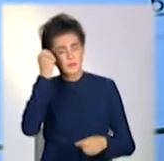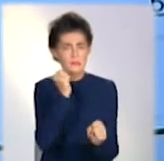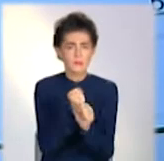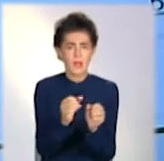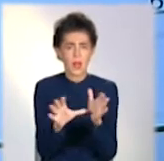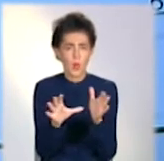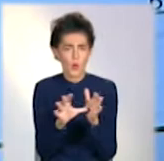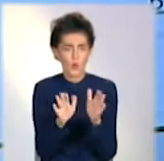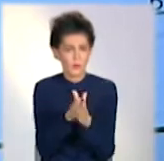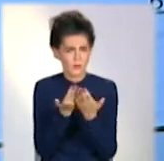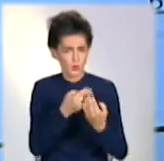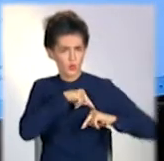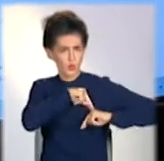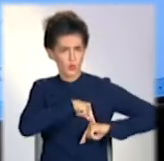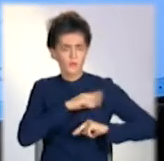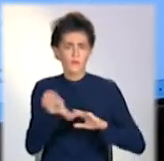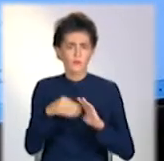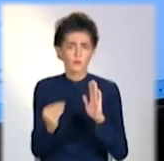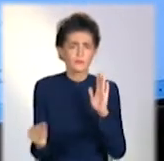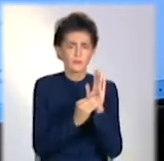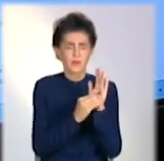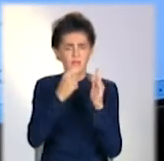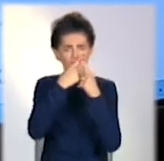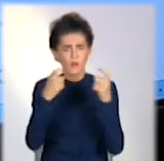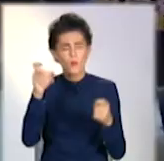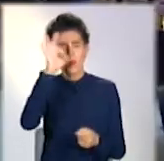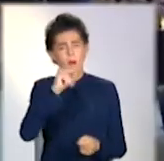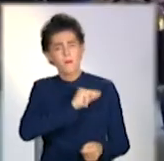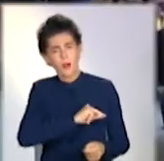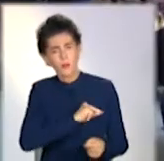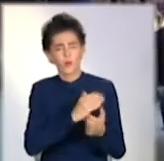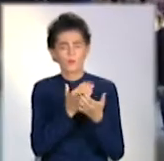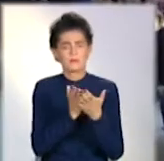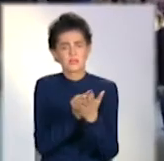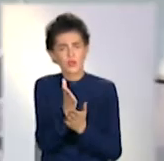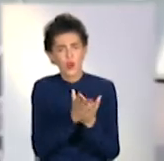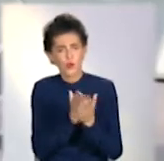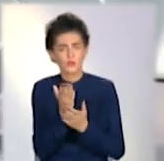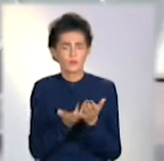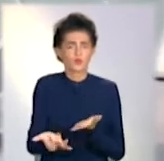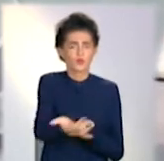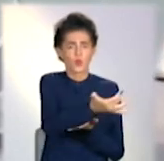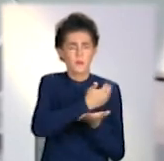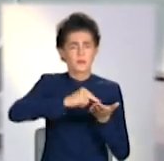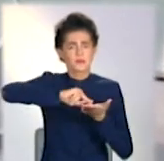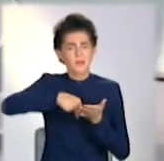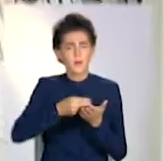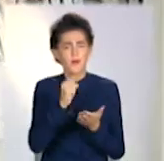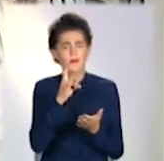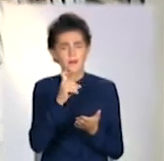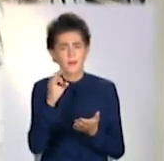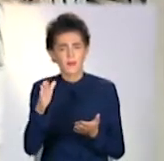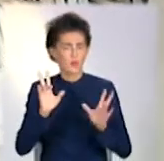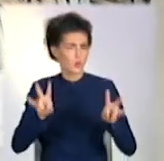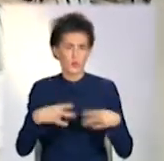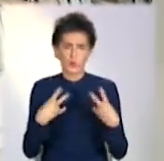трудові книжки. До них вноситимуть всю інформацію про працівників та їхній стаж. Збирати довідки і ходити по архівах буде не